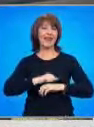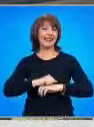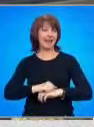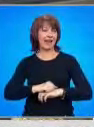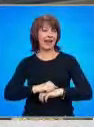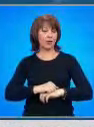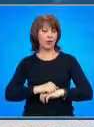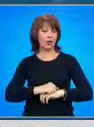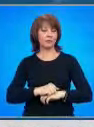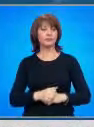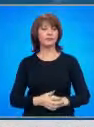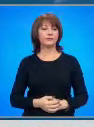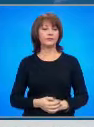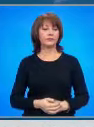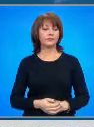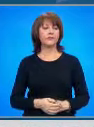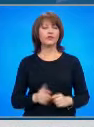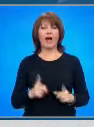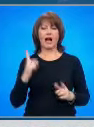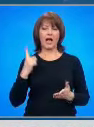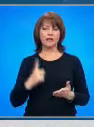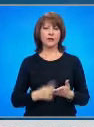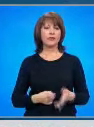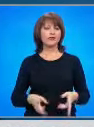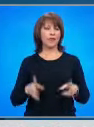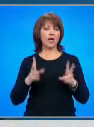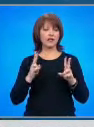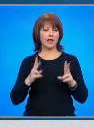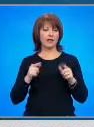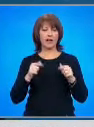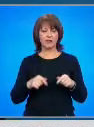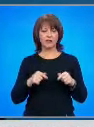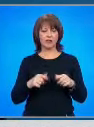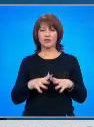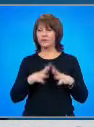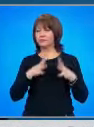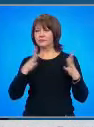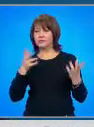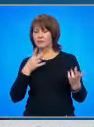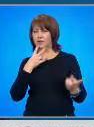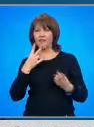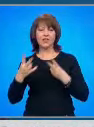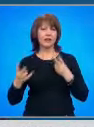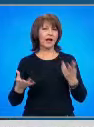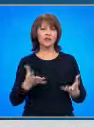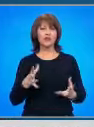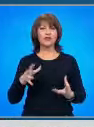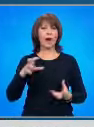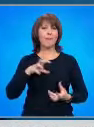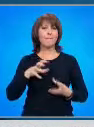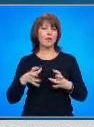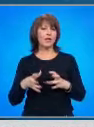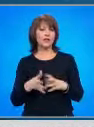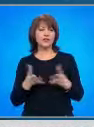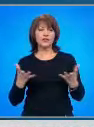лечебното заведение. Взехме категорично решение след този натиск, който вече се вижда, че и политически натиск. Аз не